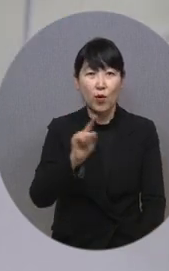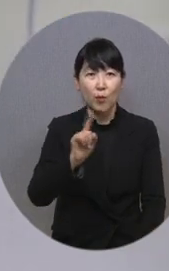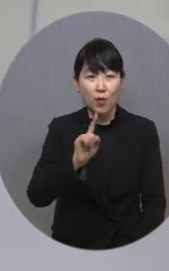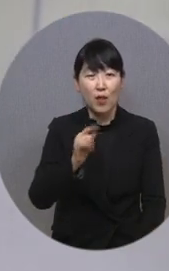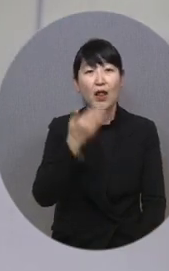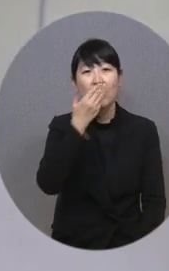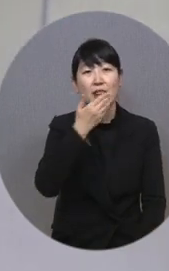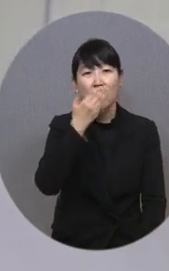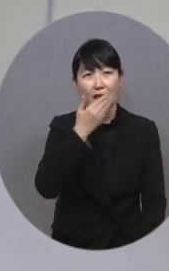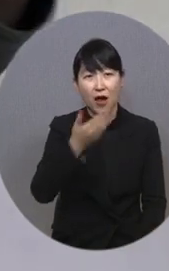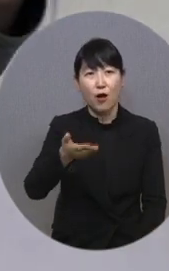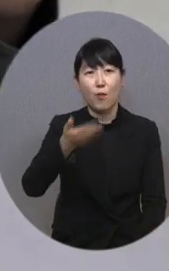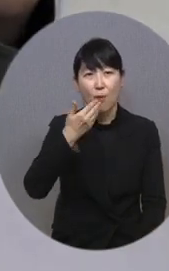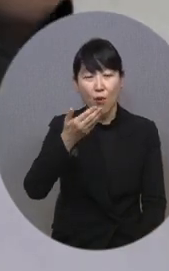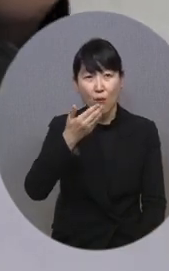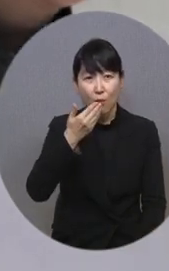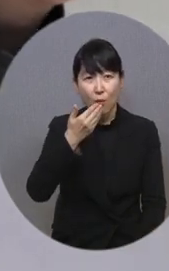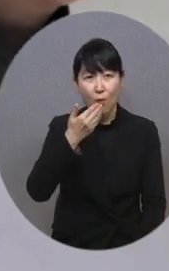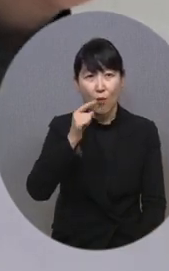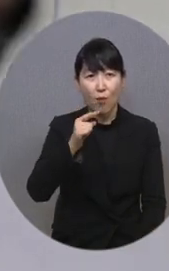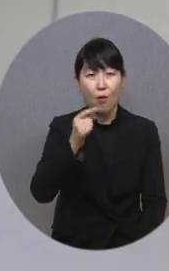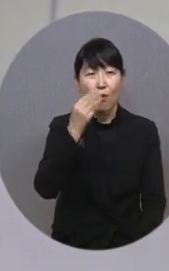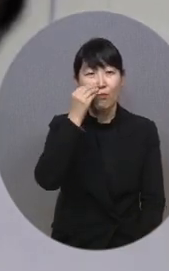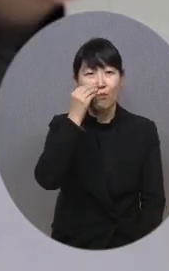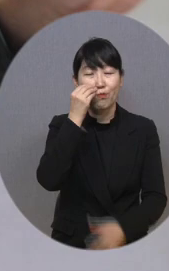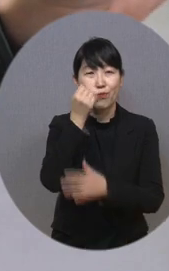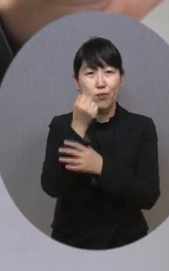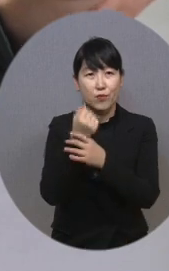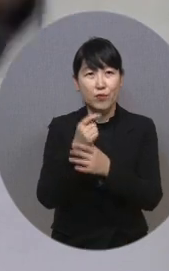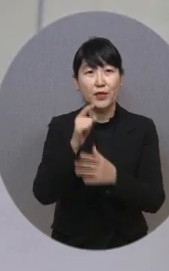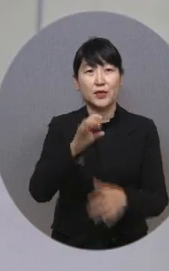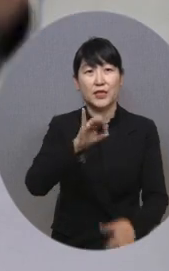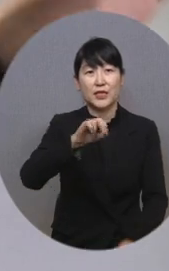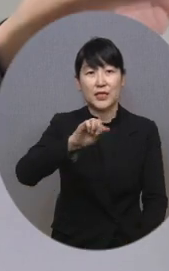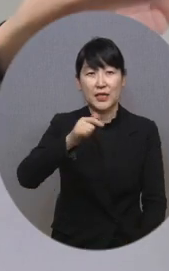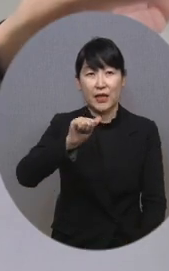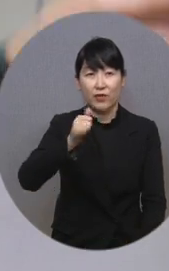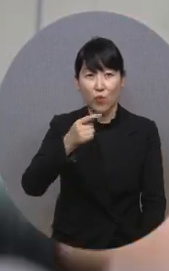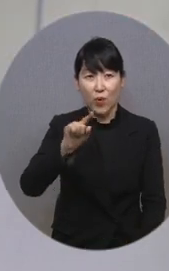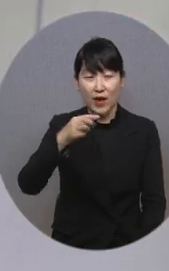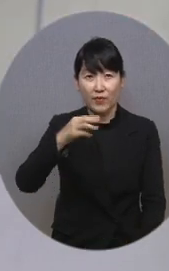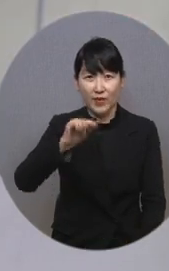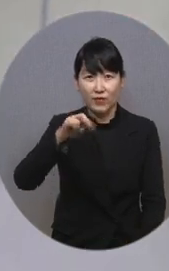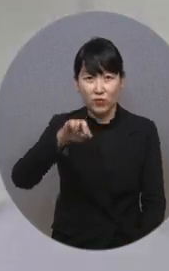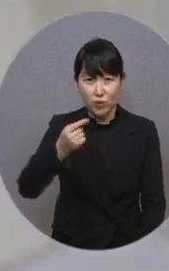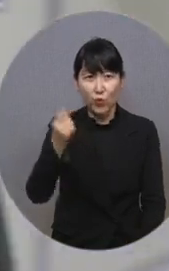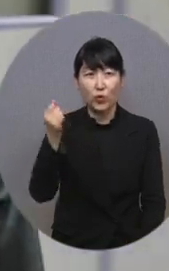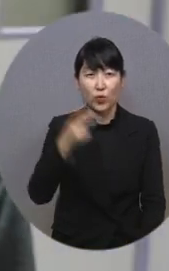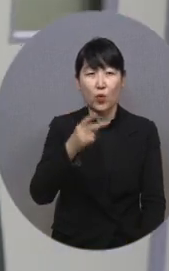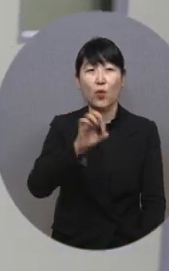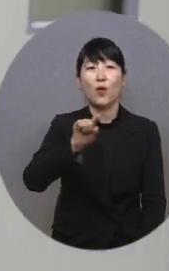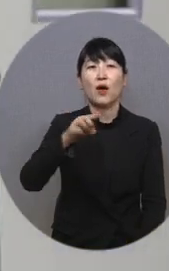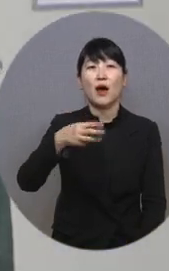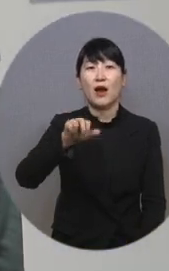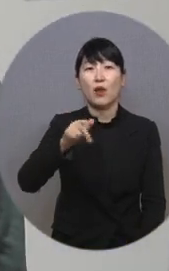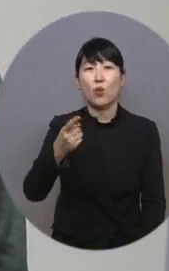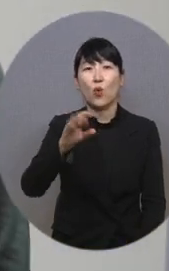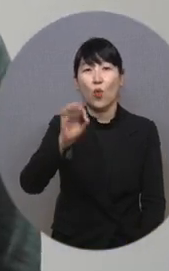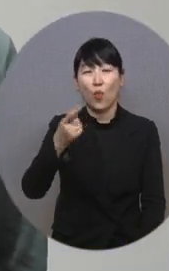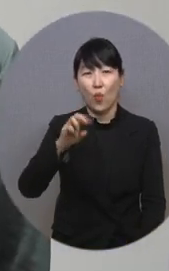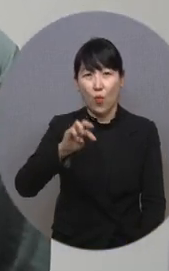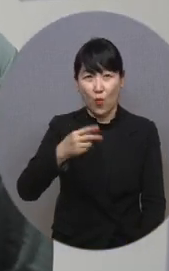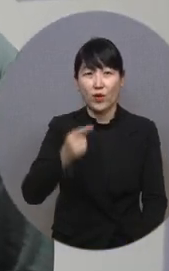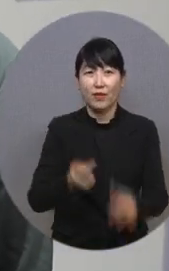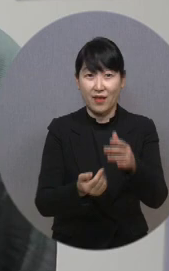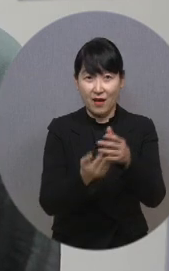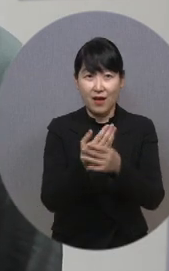그렇죠. 예, 그 효모가 당을 먹이로 해서 나오는 것이 바로 이산화탄소하고 알코올입니다. 이산화탄소하고 알코올이라면 저는